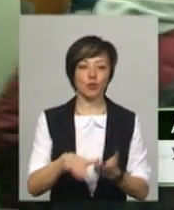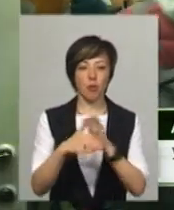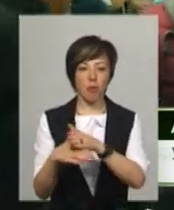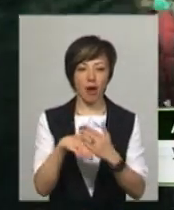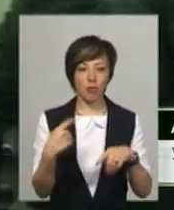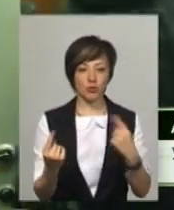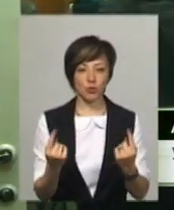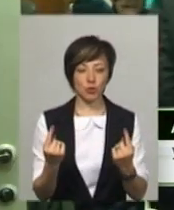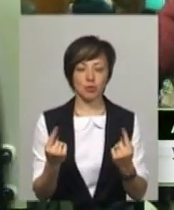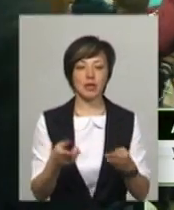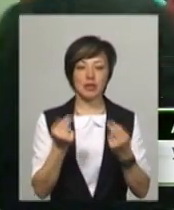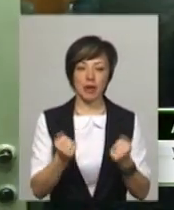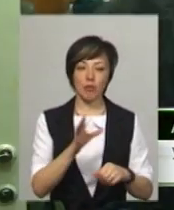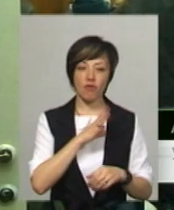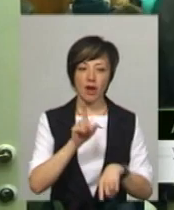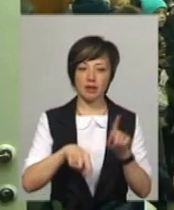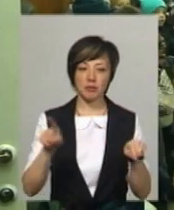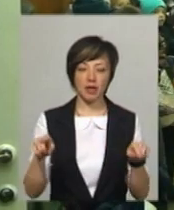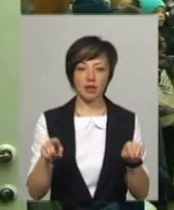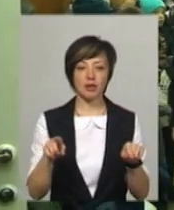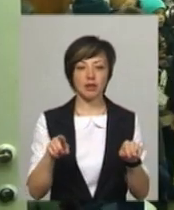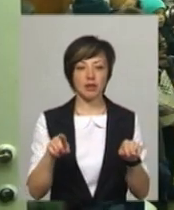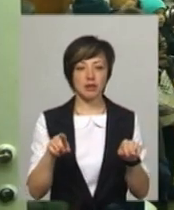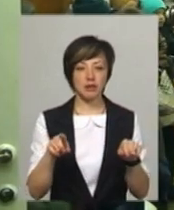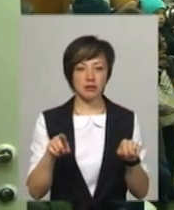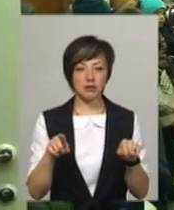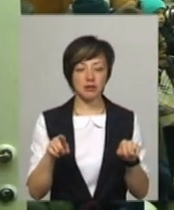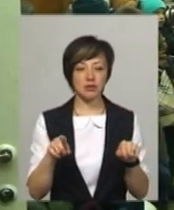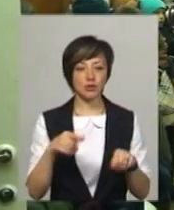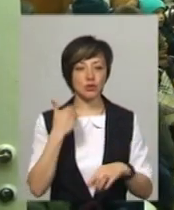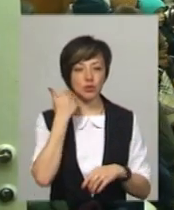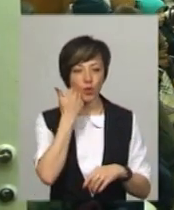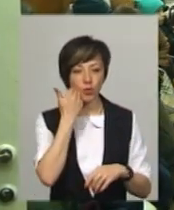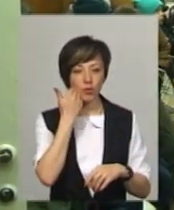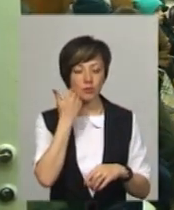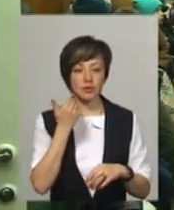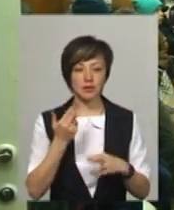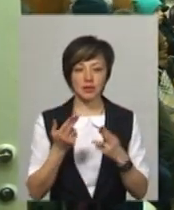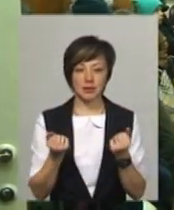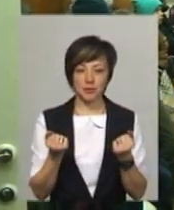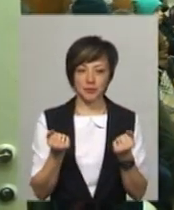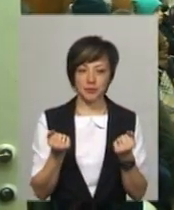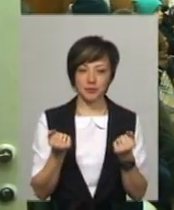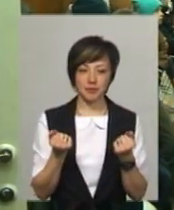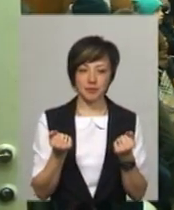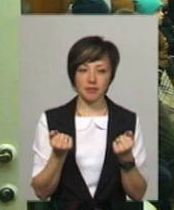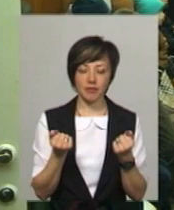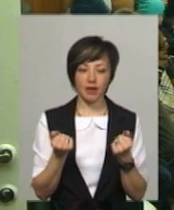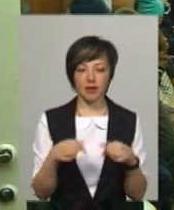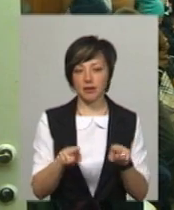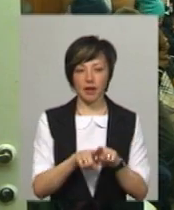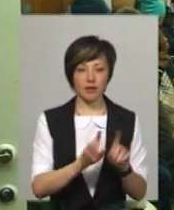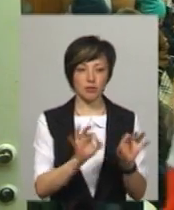один одному. Так, да, буває там таке, що ми дуже соримось, типу. Ну, але так все